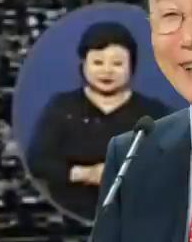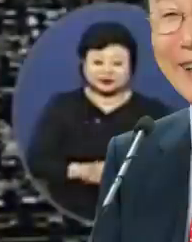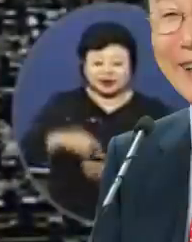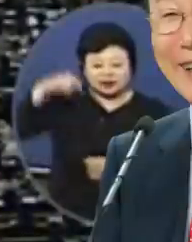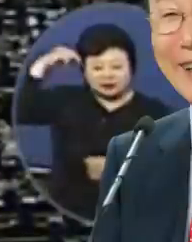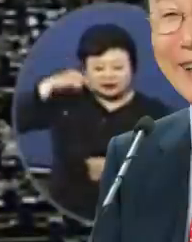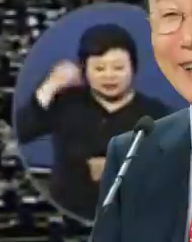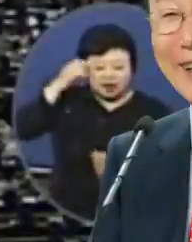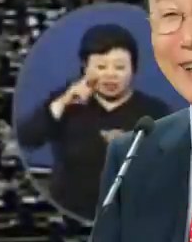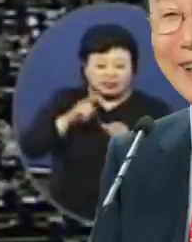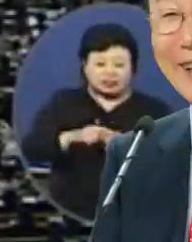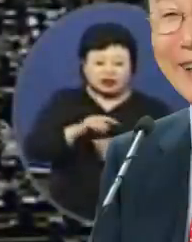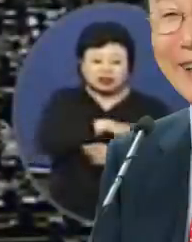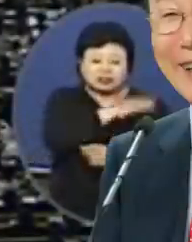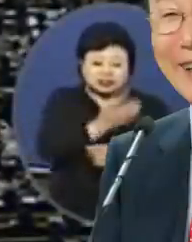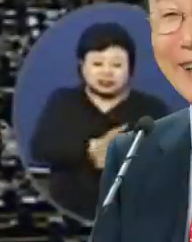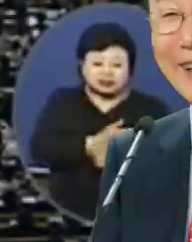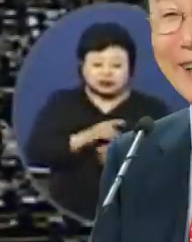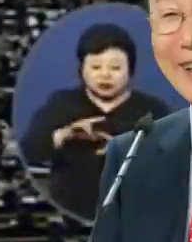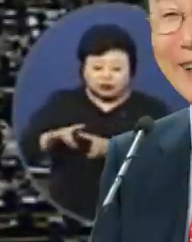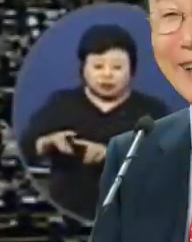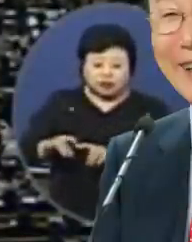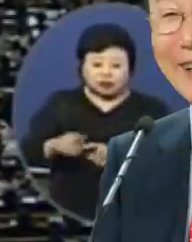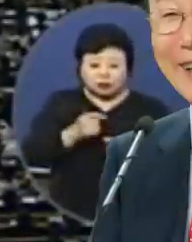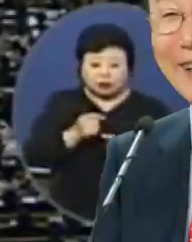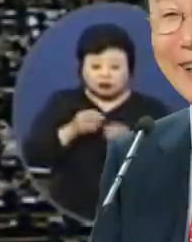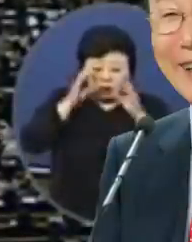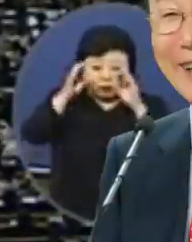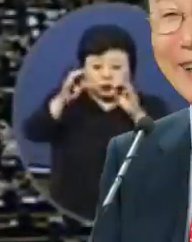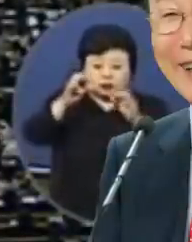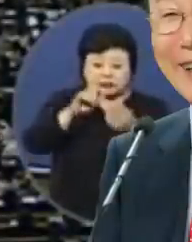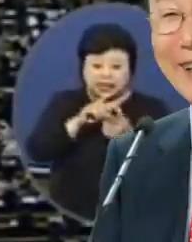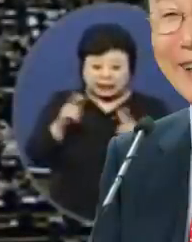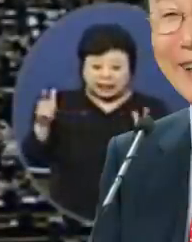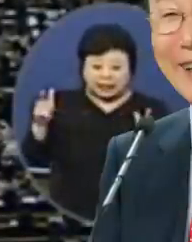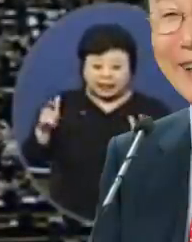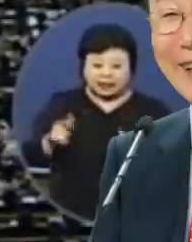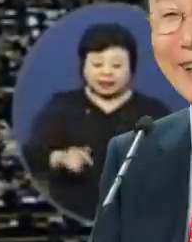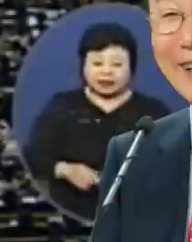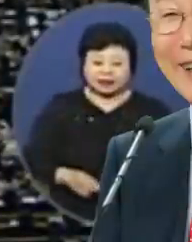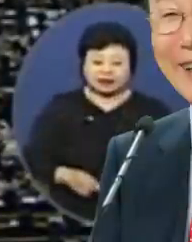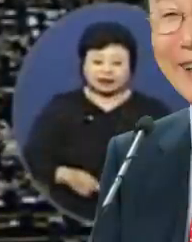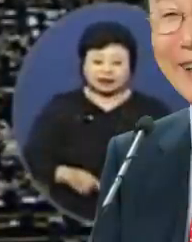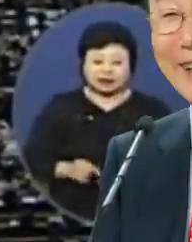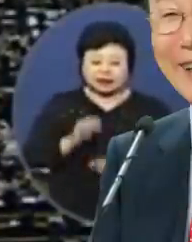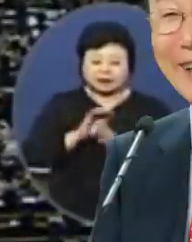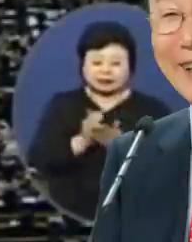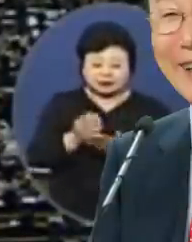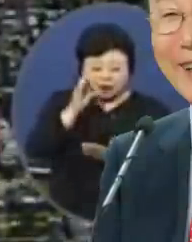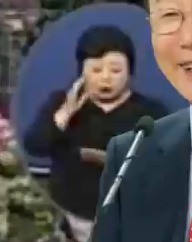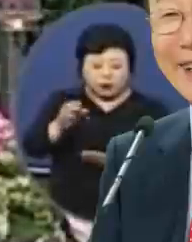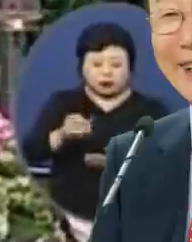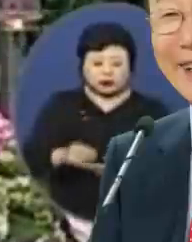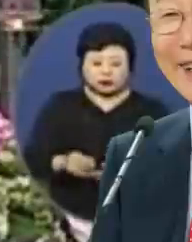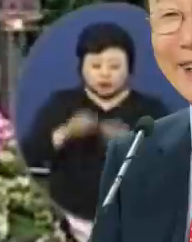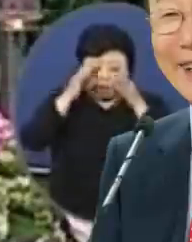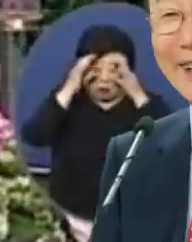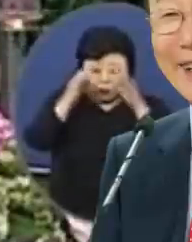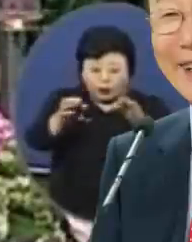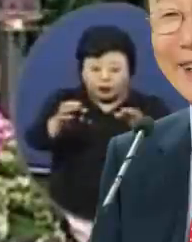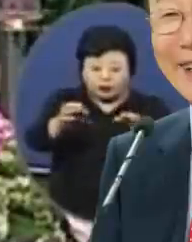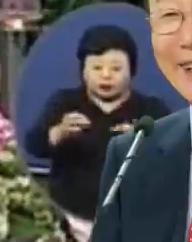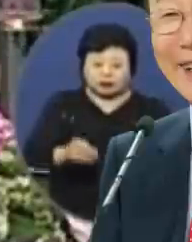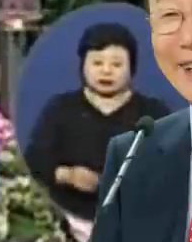느끼는 영적인 능력도 이 전기와 같이 눈에 안 보입니다. 성경은 눈에 보이는 모든 물질적 존재는 물질